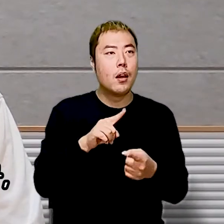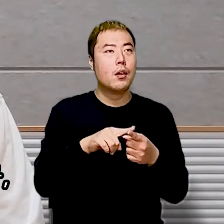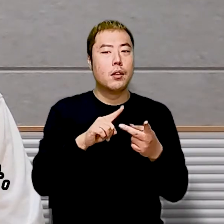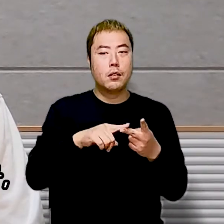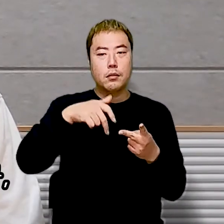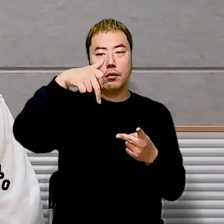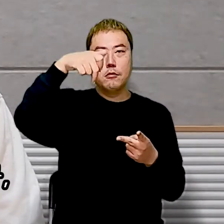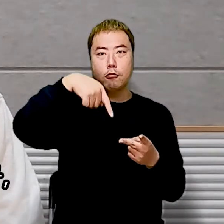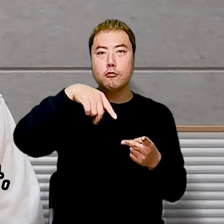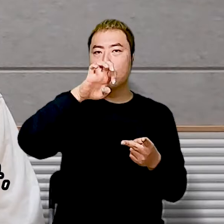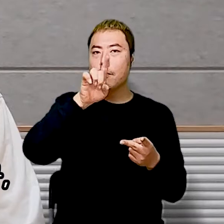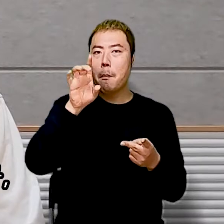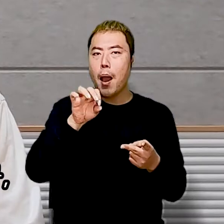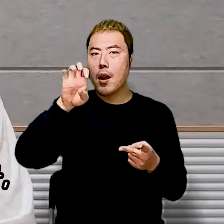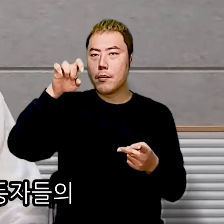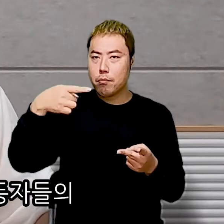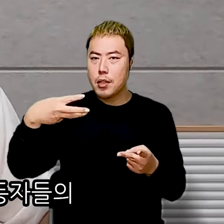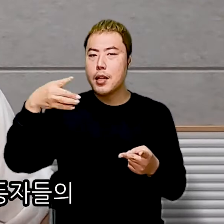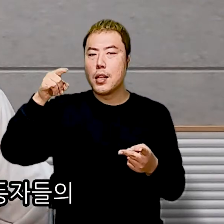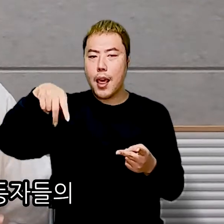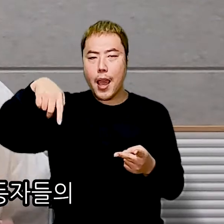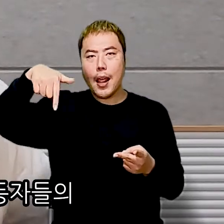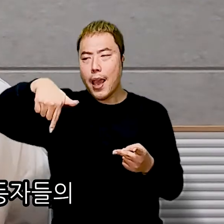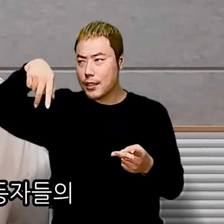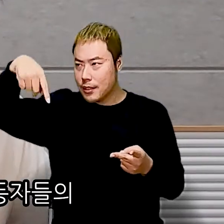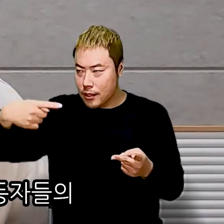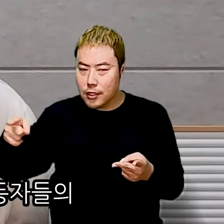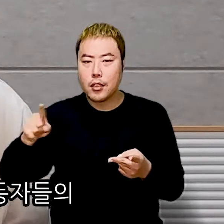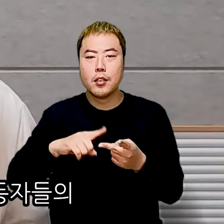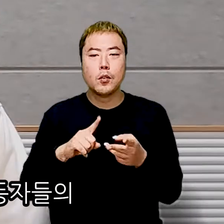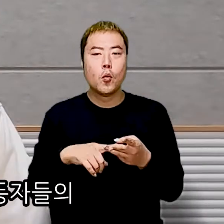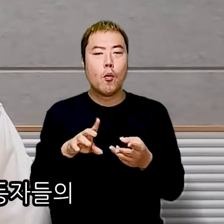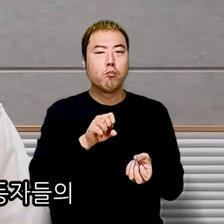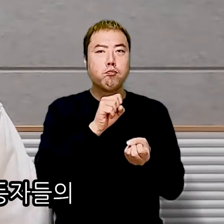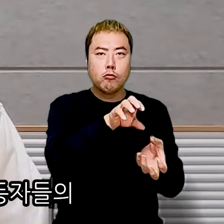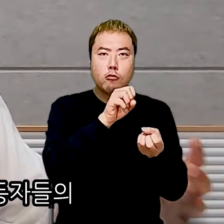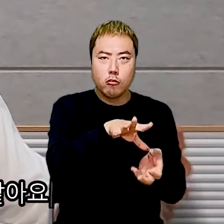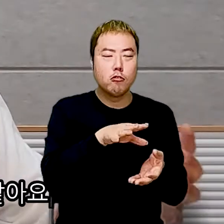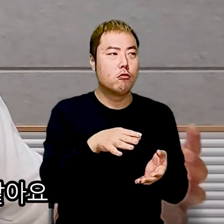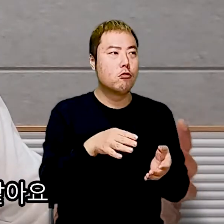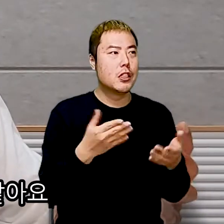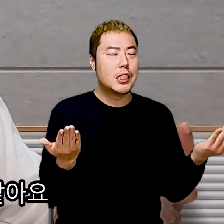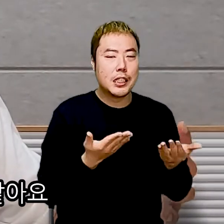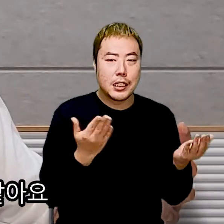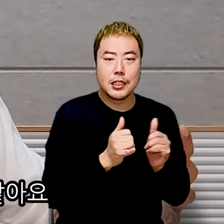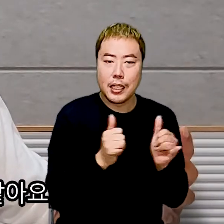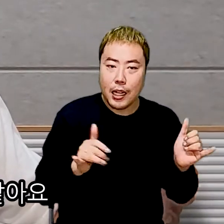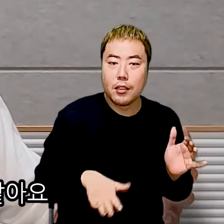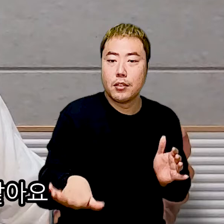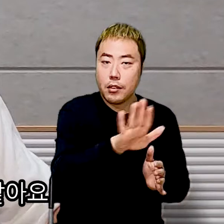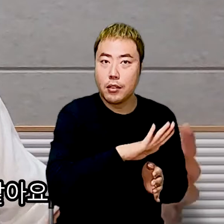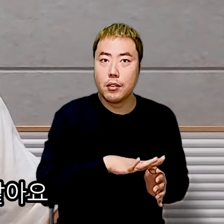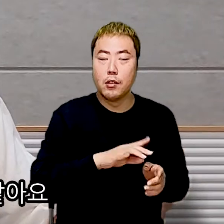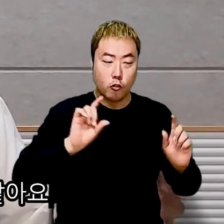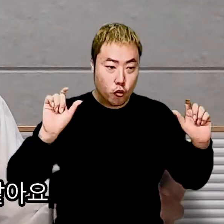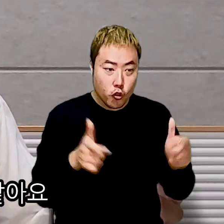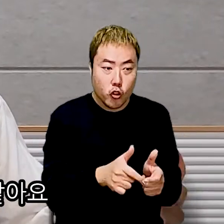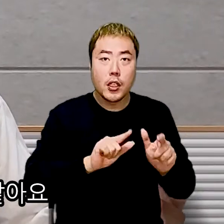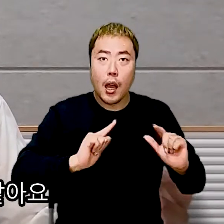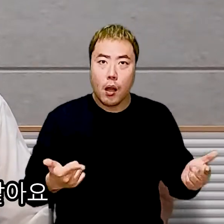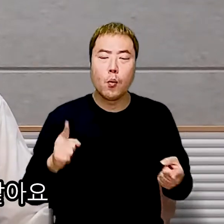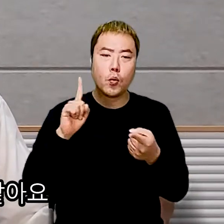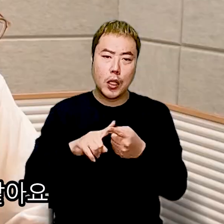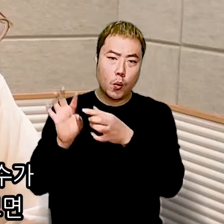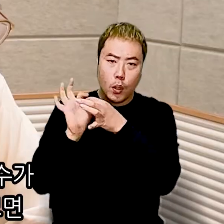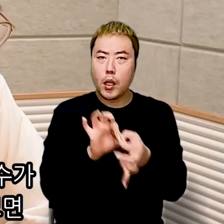쿠팡 플렉서 뭐 등등등 그다음에 이제 물류센터에서 일하는 노동자들 그 규모와 수가 줄어들고 있지는 않은